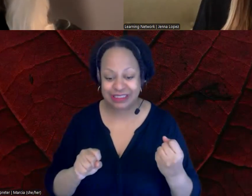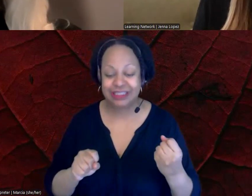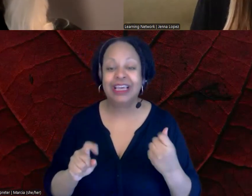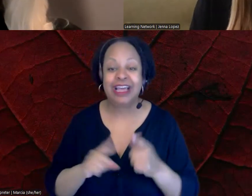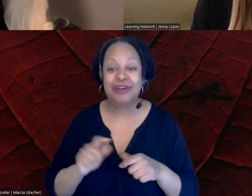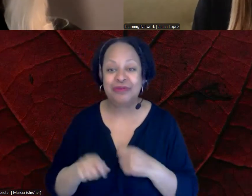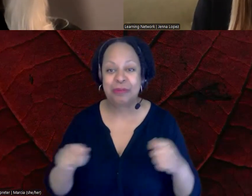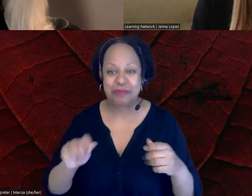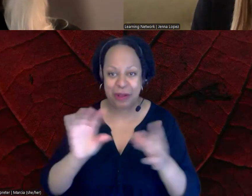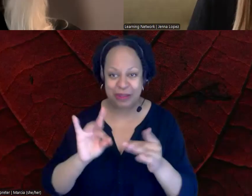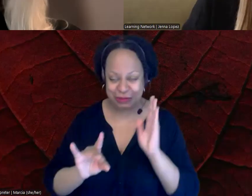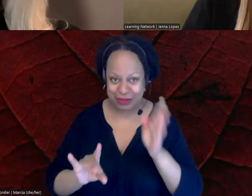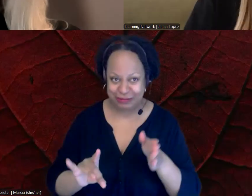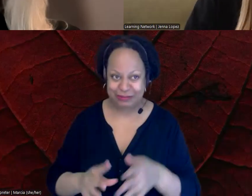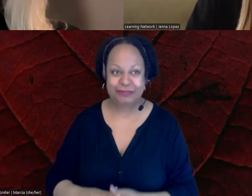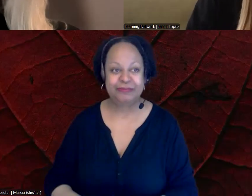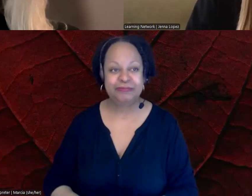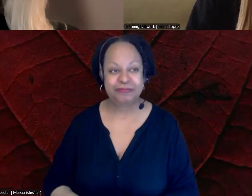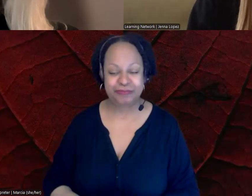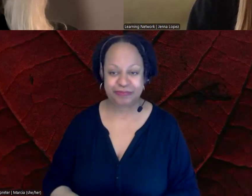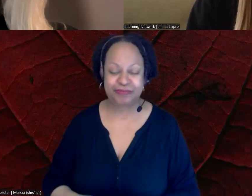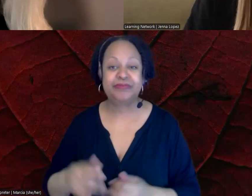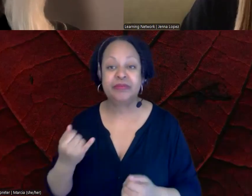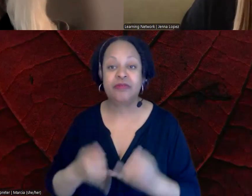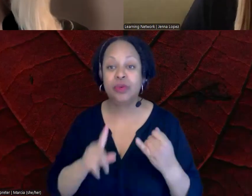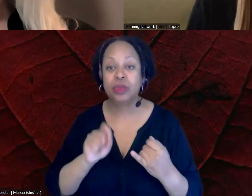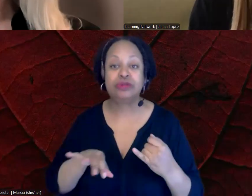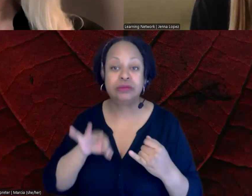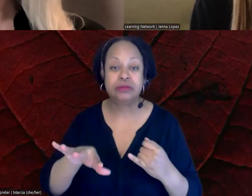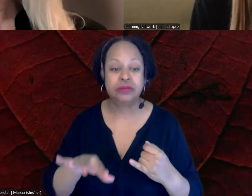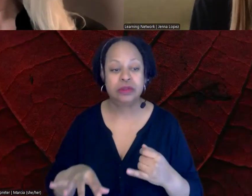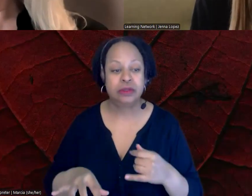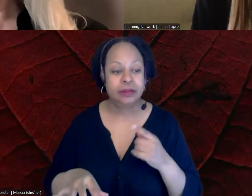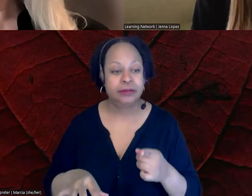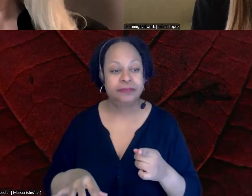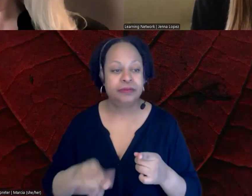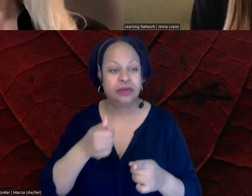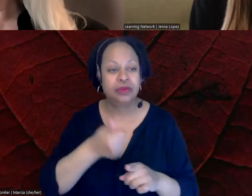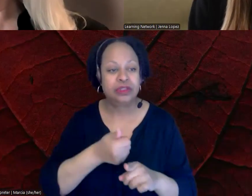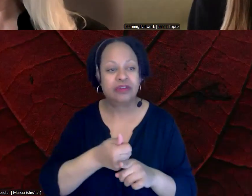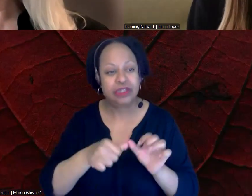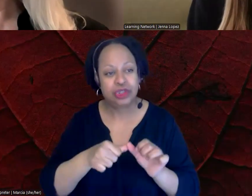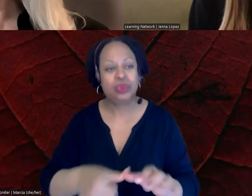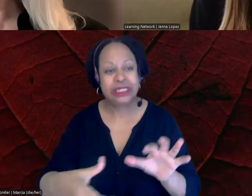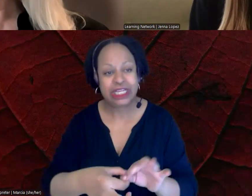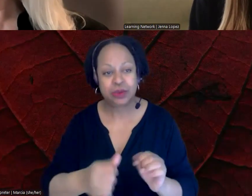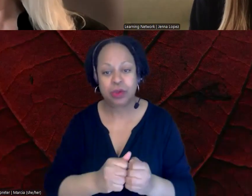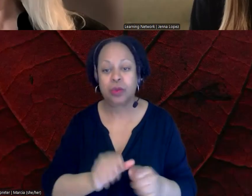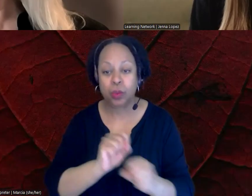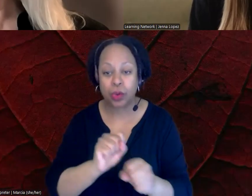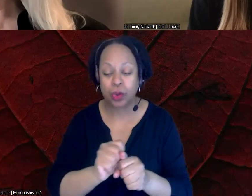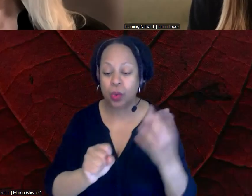dernière question. Ensuite, nous allons passer à nos mots de clôture. La dernière question Qu'est-ce qui vous permet de